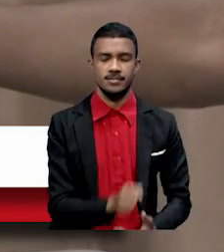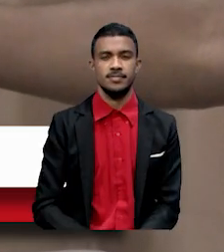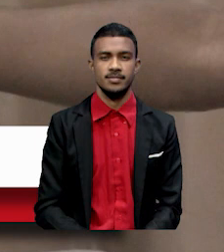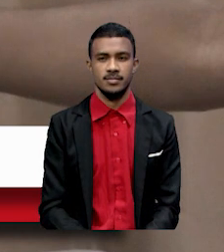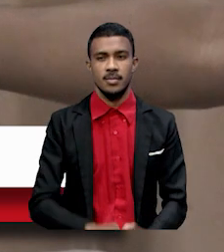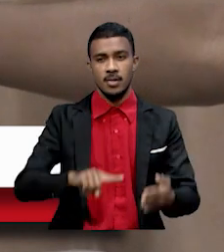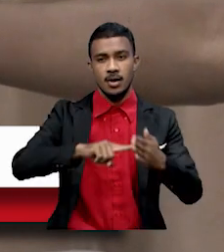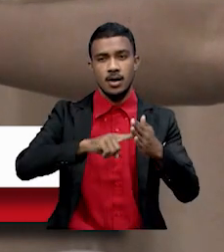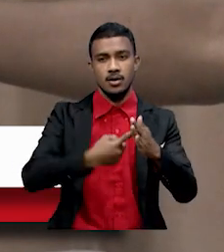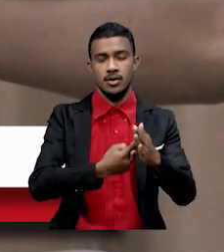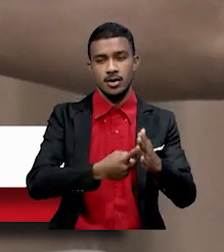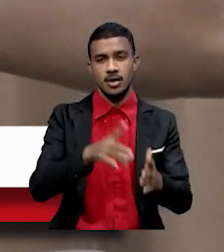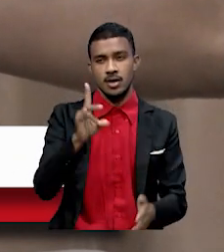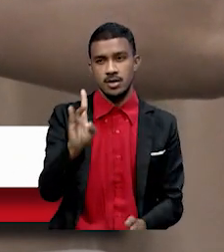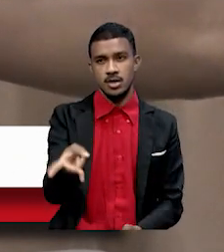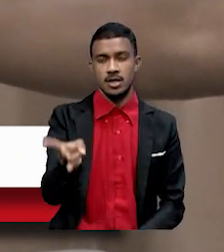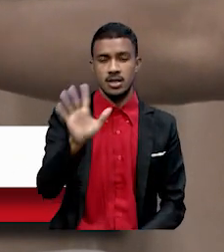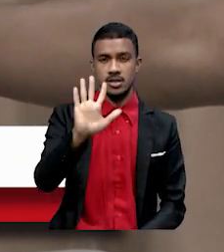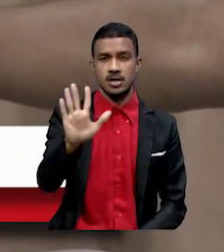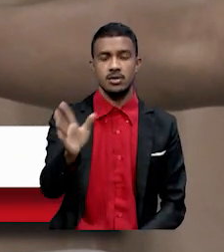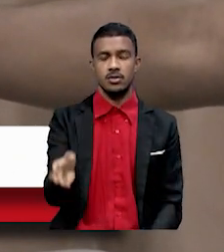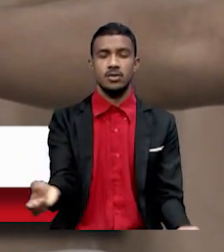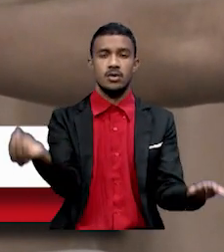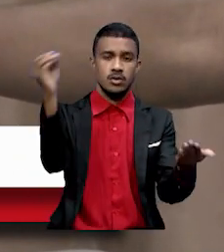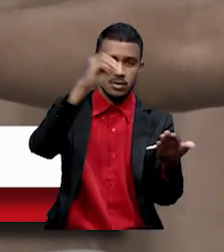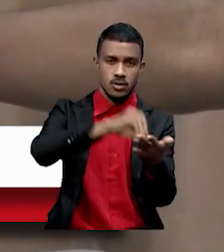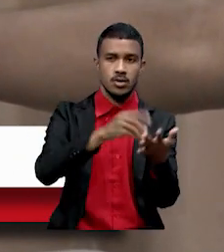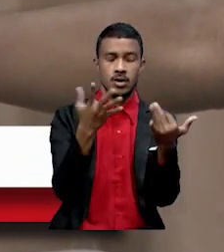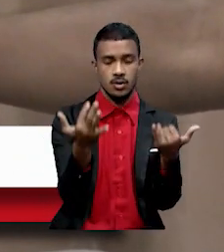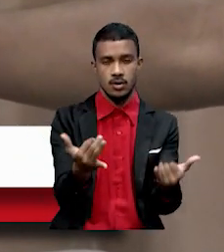a hoje está estando 5 horas mais to hela agora